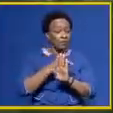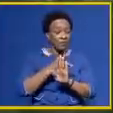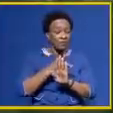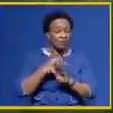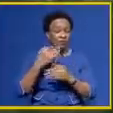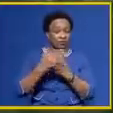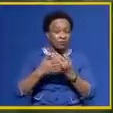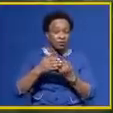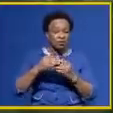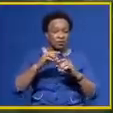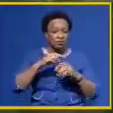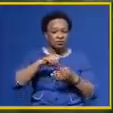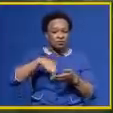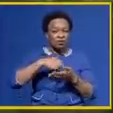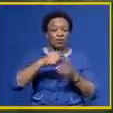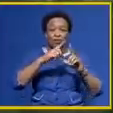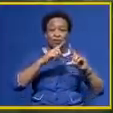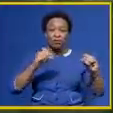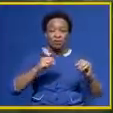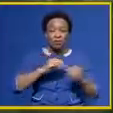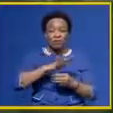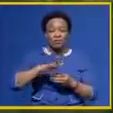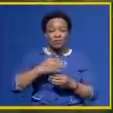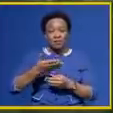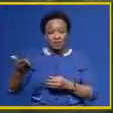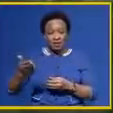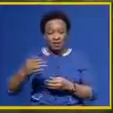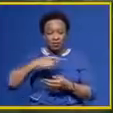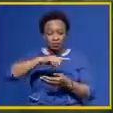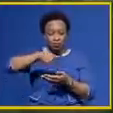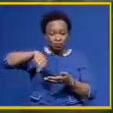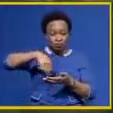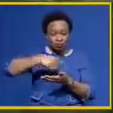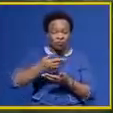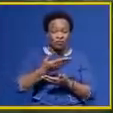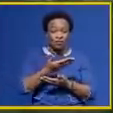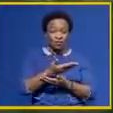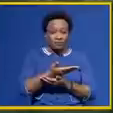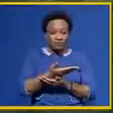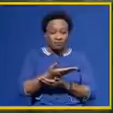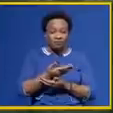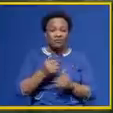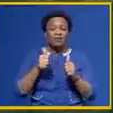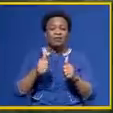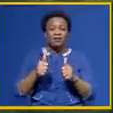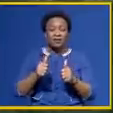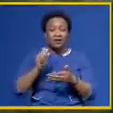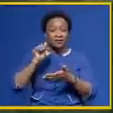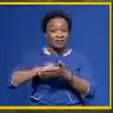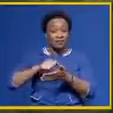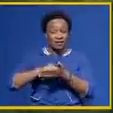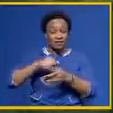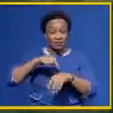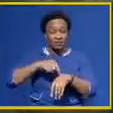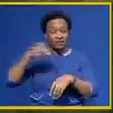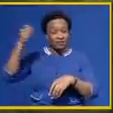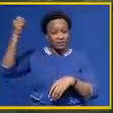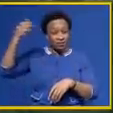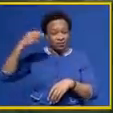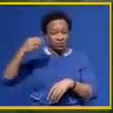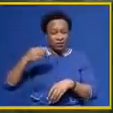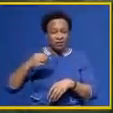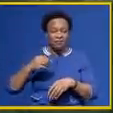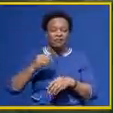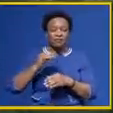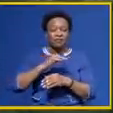yetu, katika mji wa Kigoma na maeneo mengine yanayozunguka maeneo haya, tunatarajia kuwa na hali ya ukavu na vipindi vya jua, isipokuwa ziwa